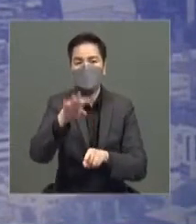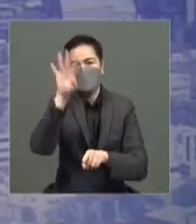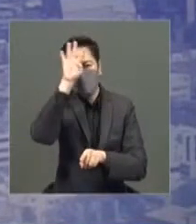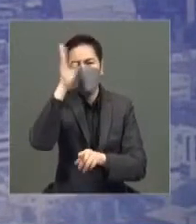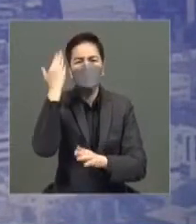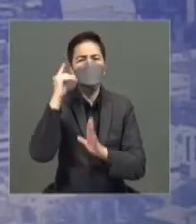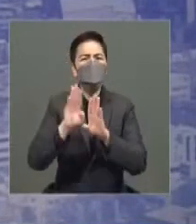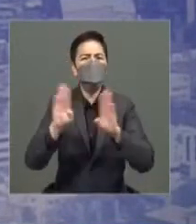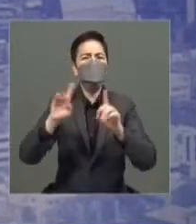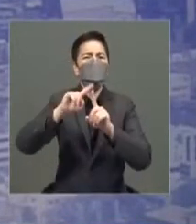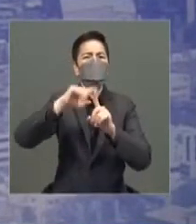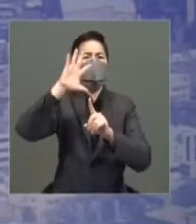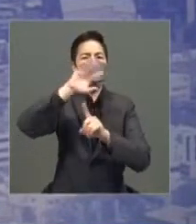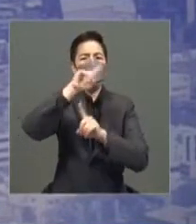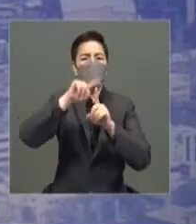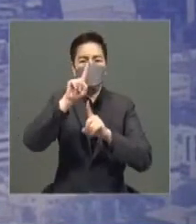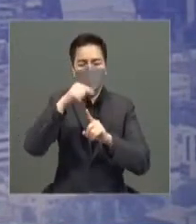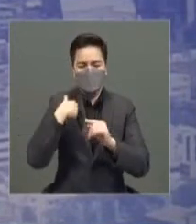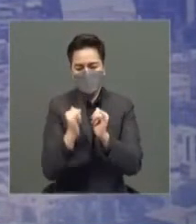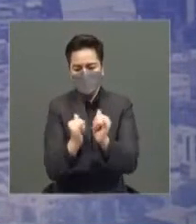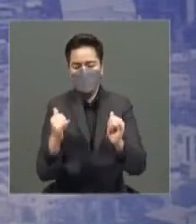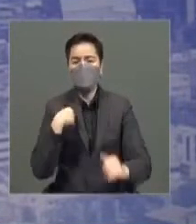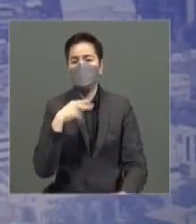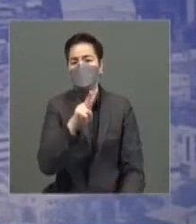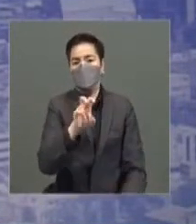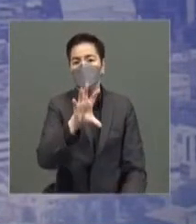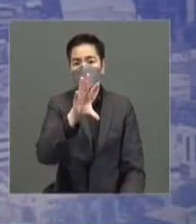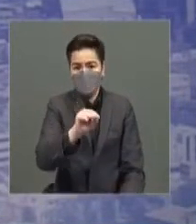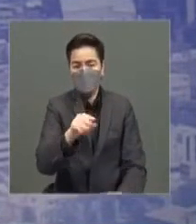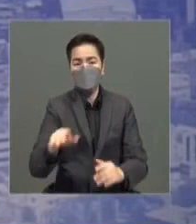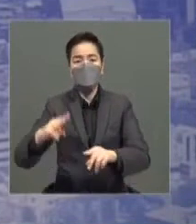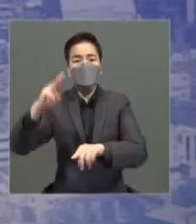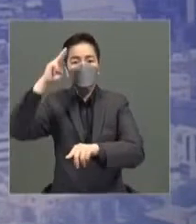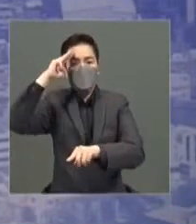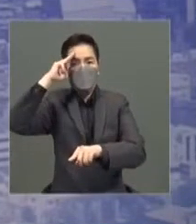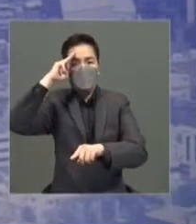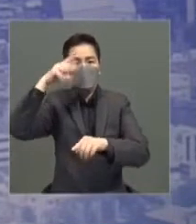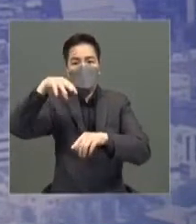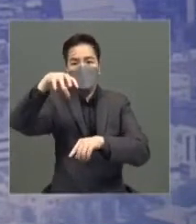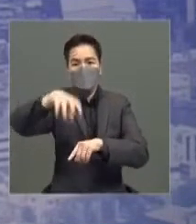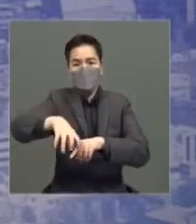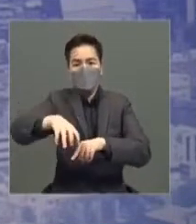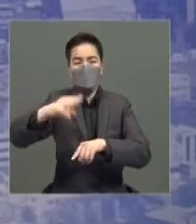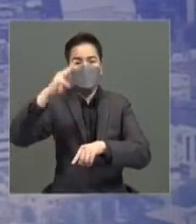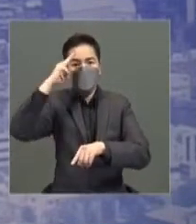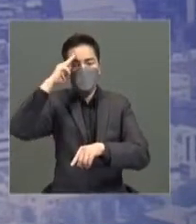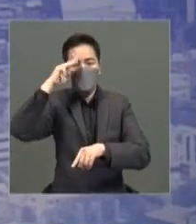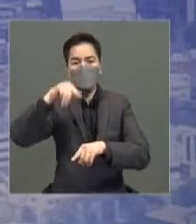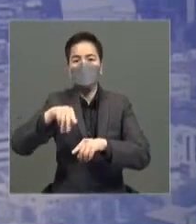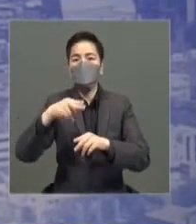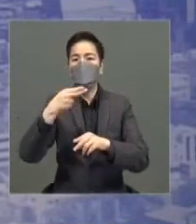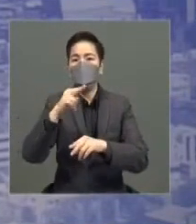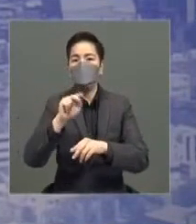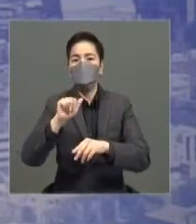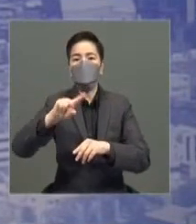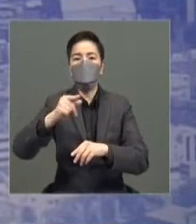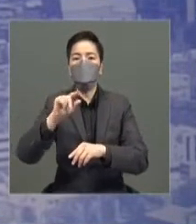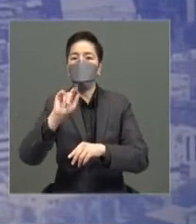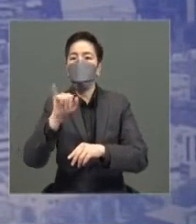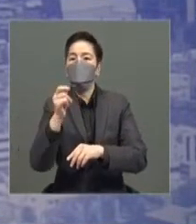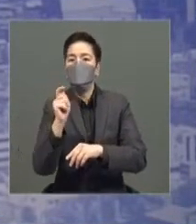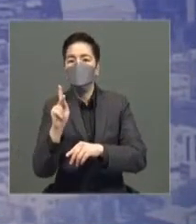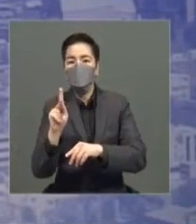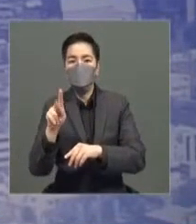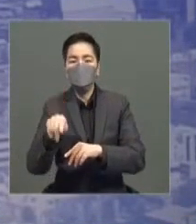ตั้งแต่1พฤษภาคมแล้วเนี่ยนะคะ250เตียงค่ายลูกเสือวันวานเขตหนองจอกอีก200